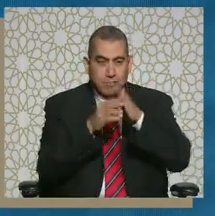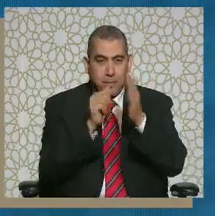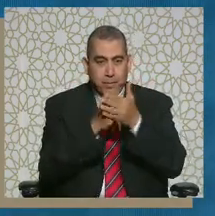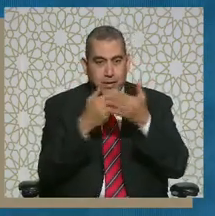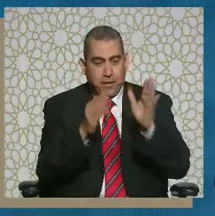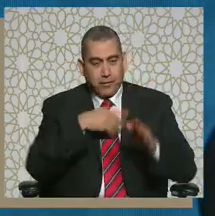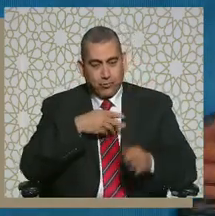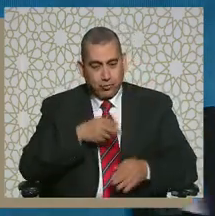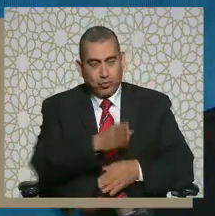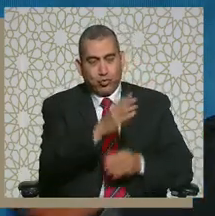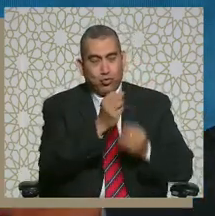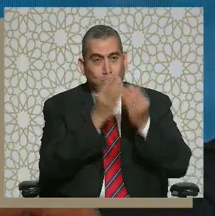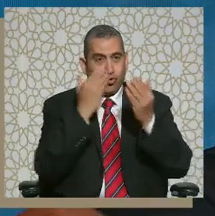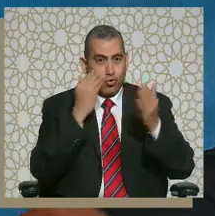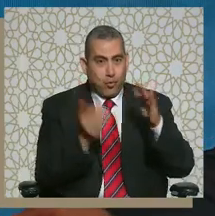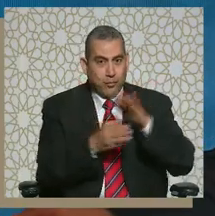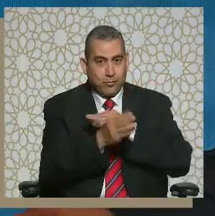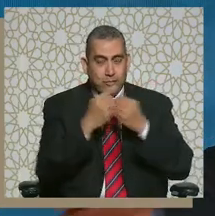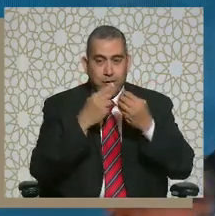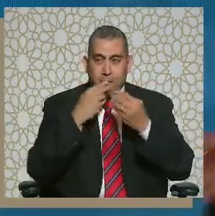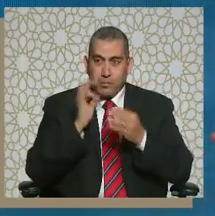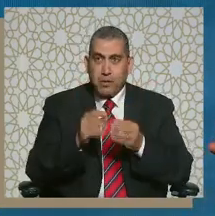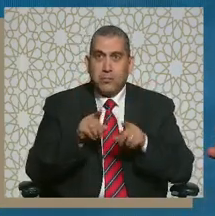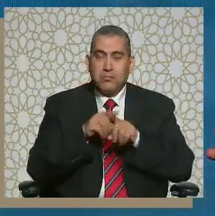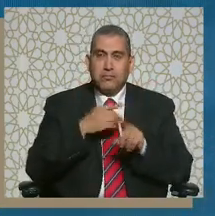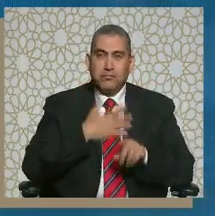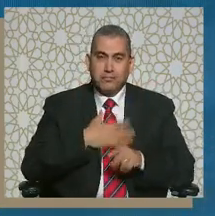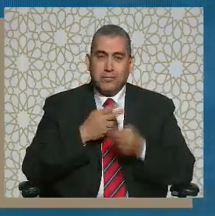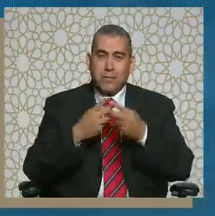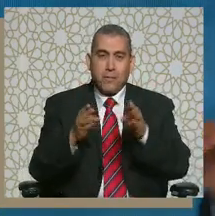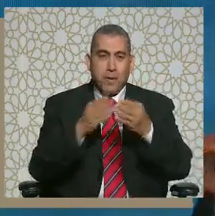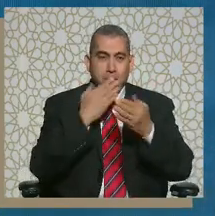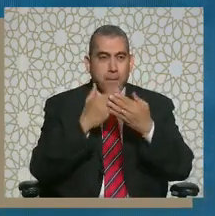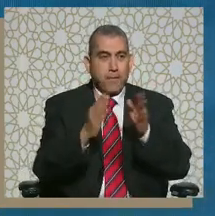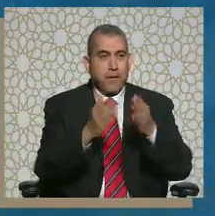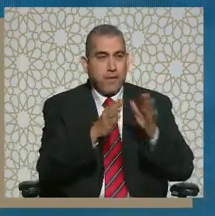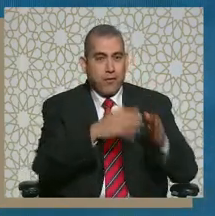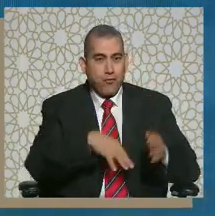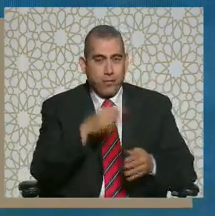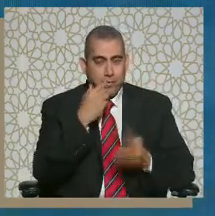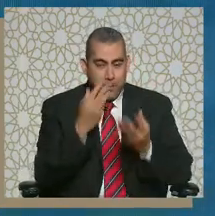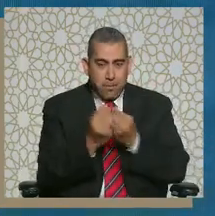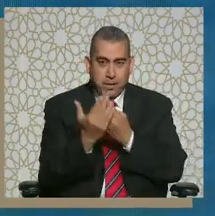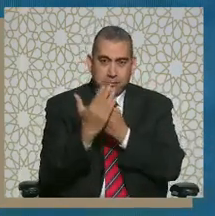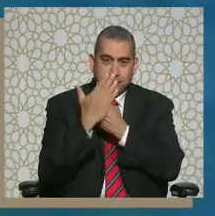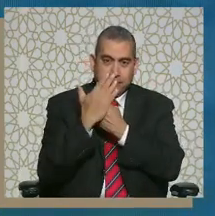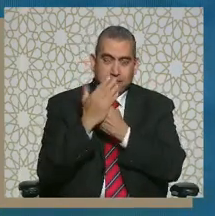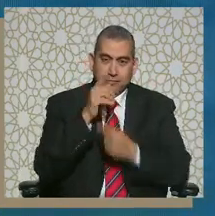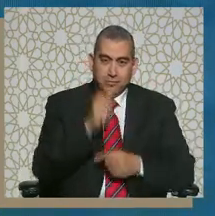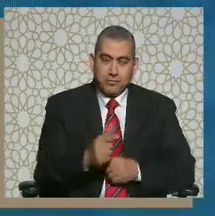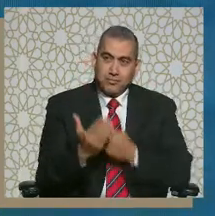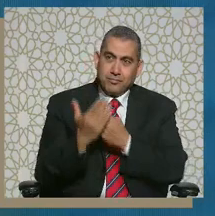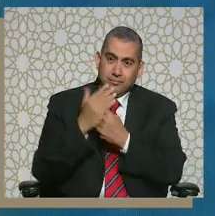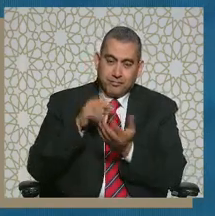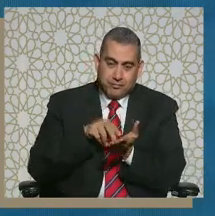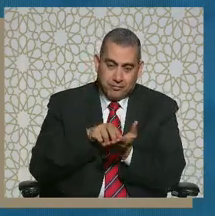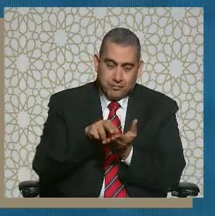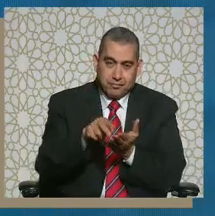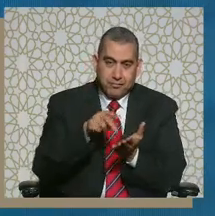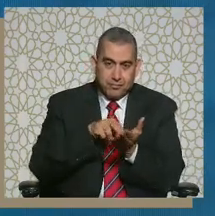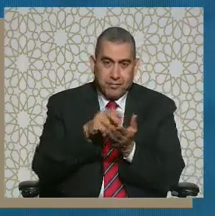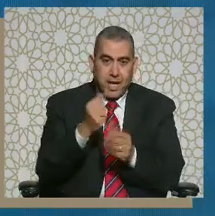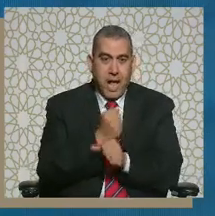بيخلينا نحس ان كل الابواب مفتحه لان احنا معانا سندنا احنا ماشيين في الطريق في طريق